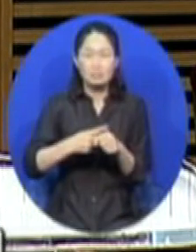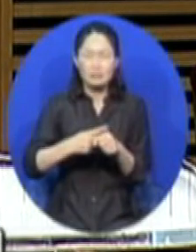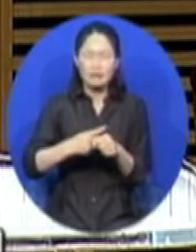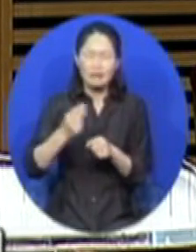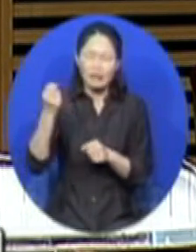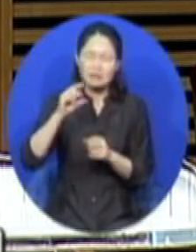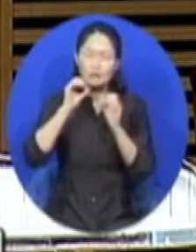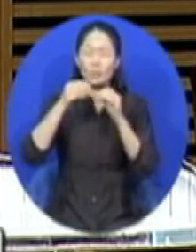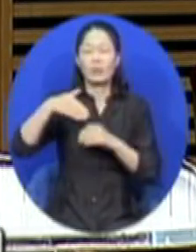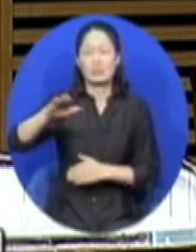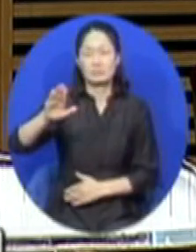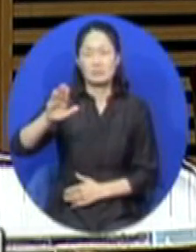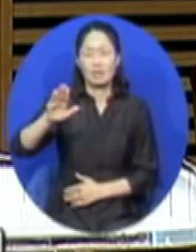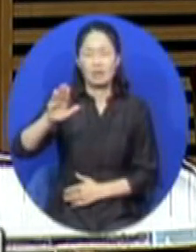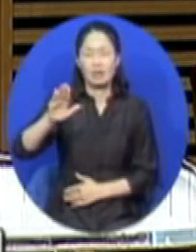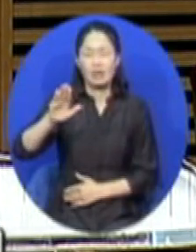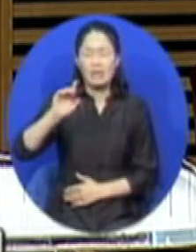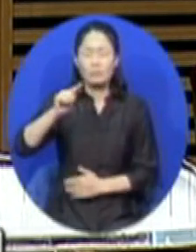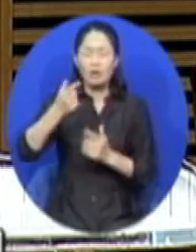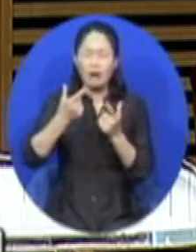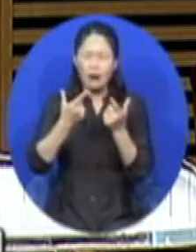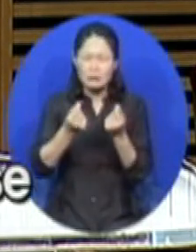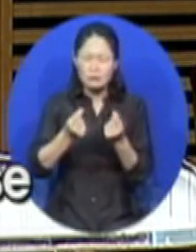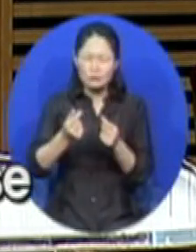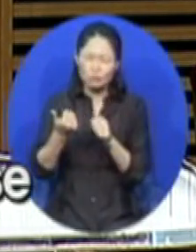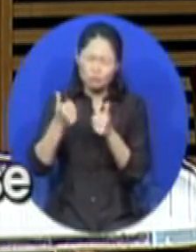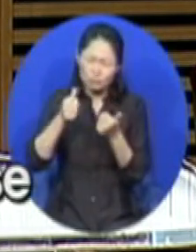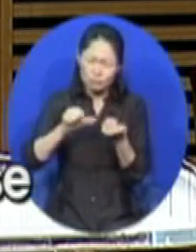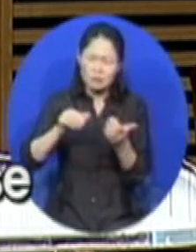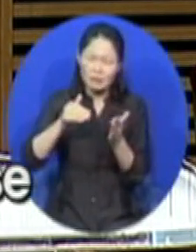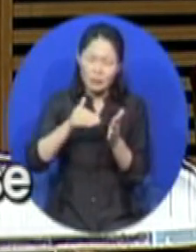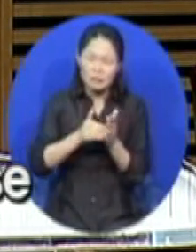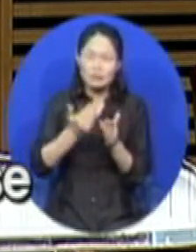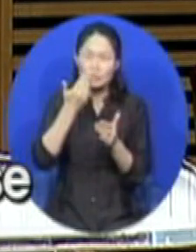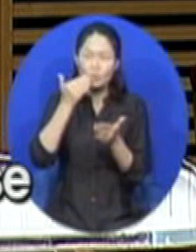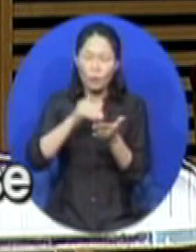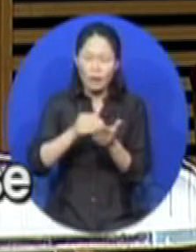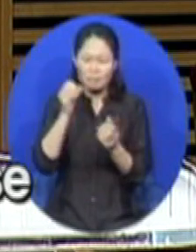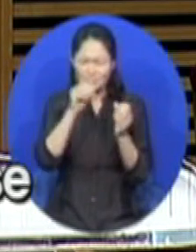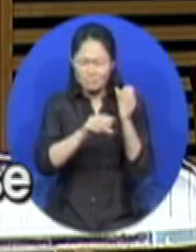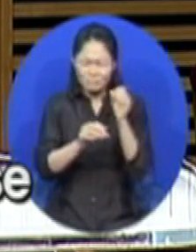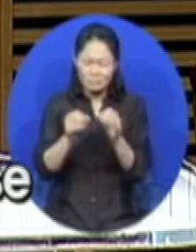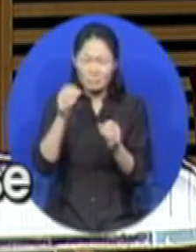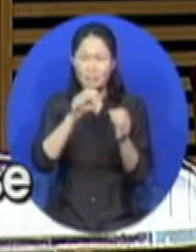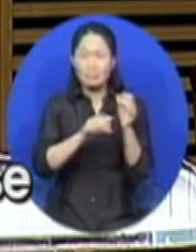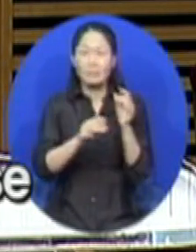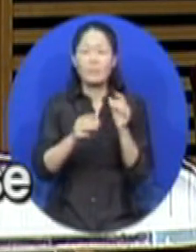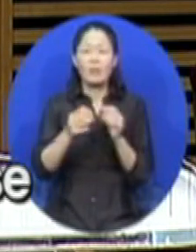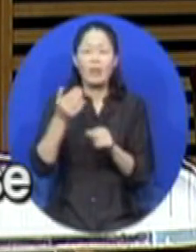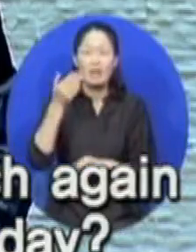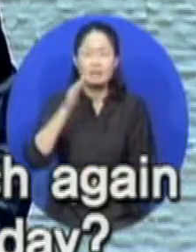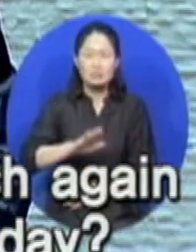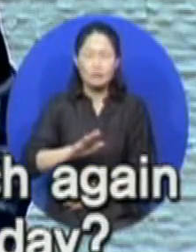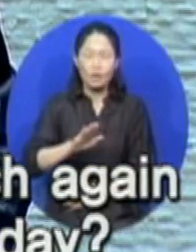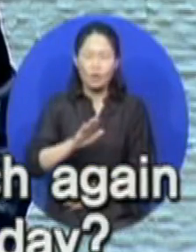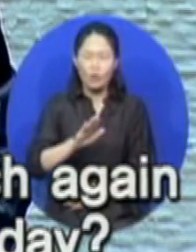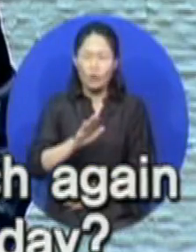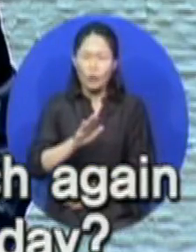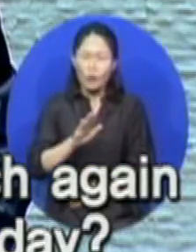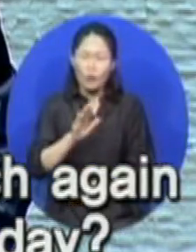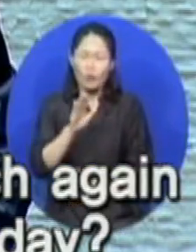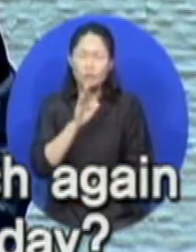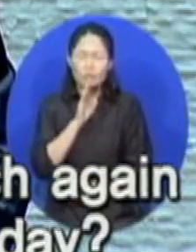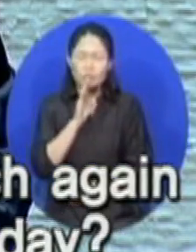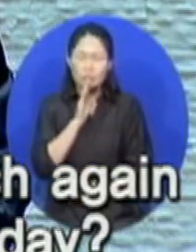봐요 그렇게 죽도록 올해 맞아서 그것도 전도하다 그랬는데 다시 전도할 마음이